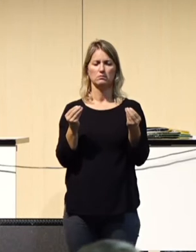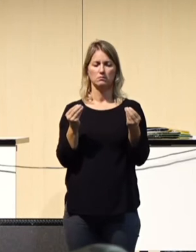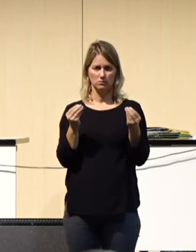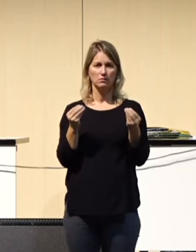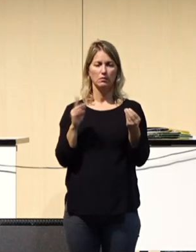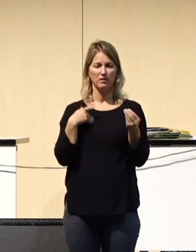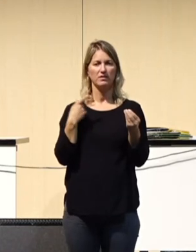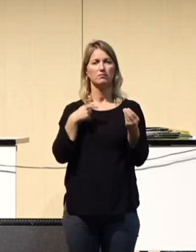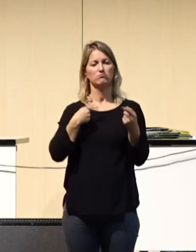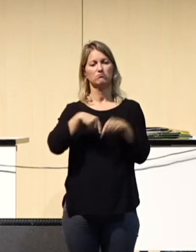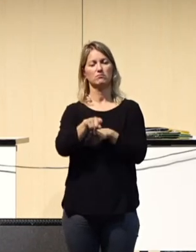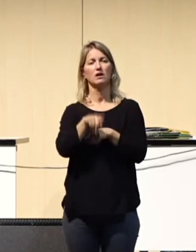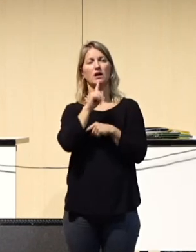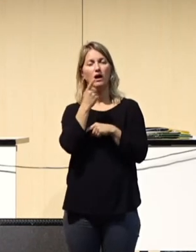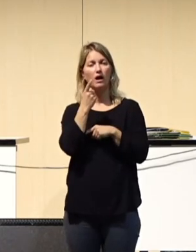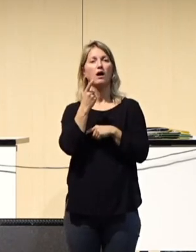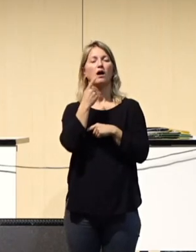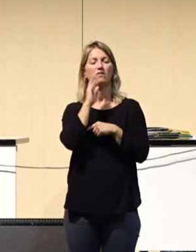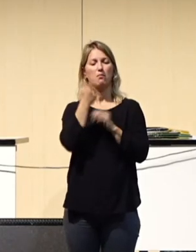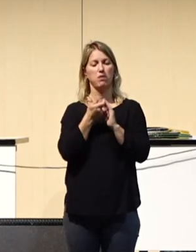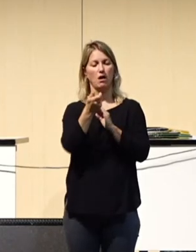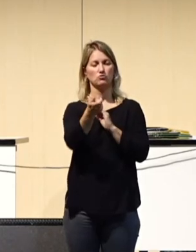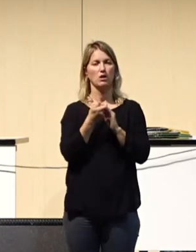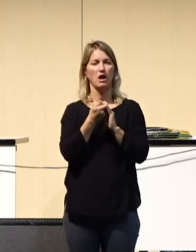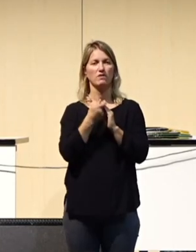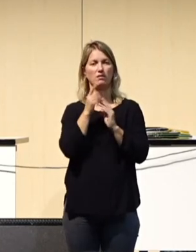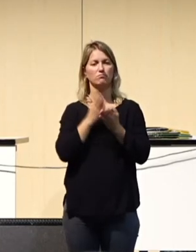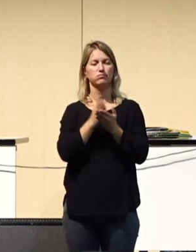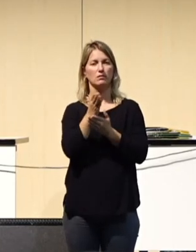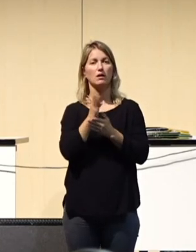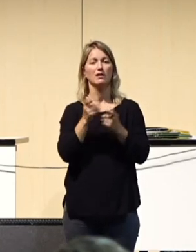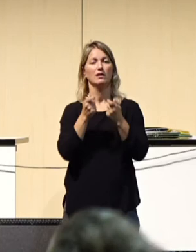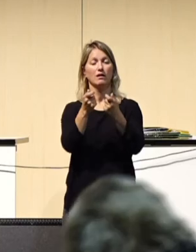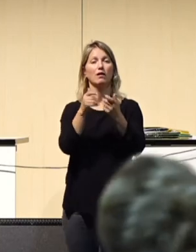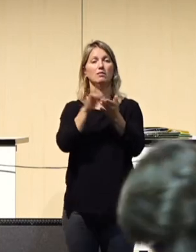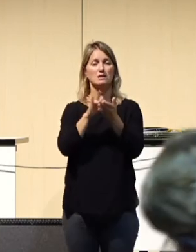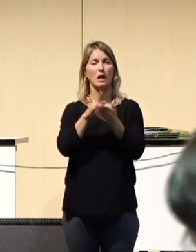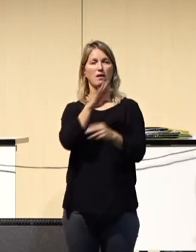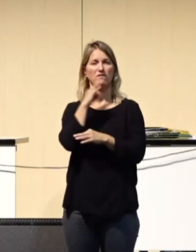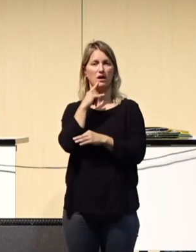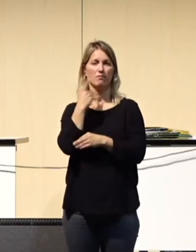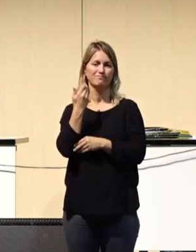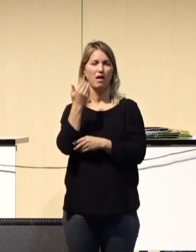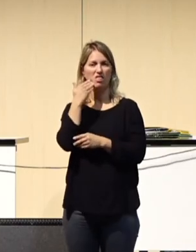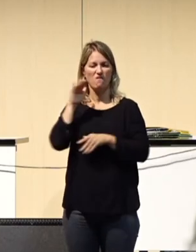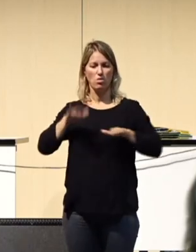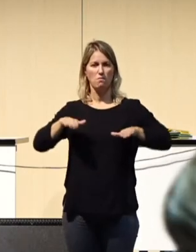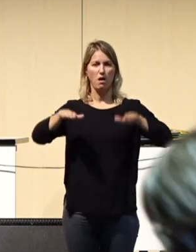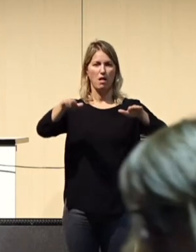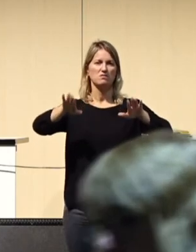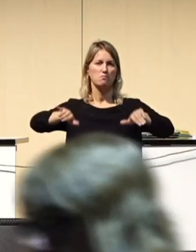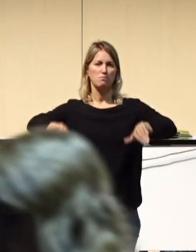zügige Anordnung von durchgehenden Radstreifen in diesem Bereich etliche Parkplätze, insbesondere von Anwohnern, wegfallen würden.